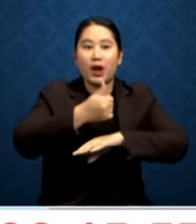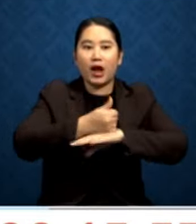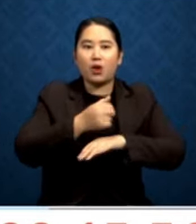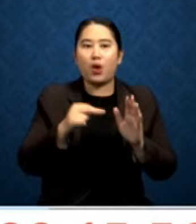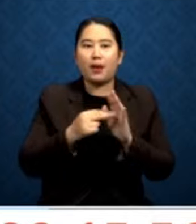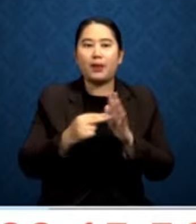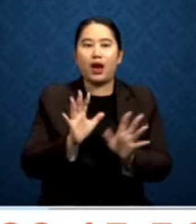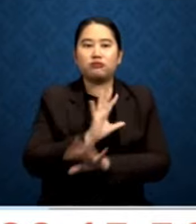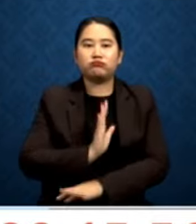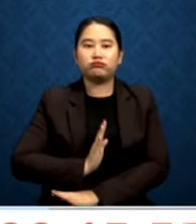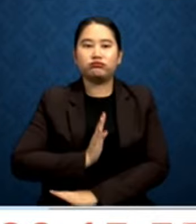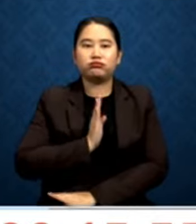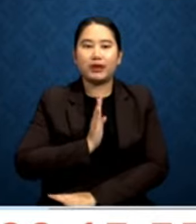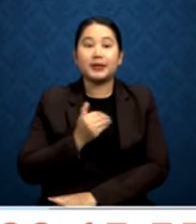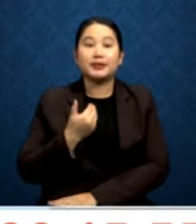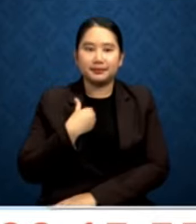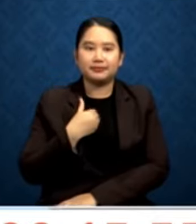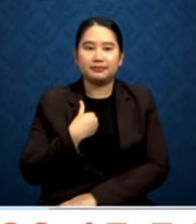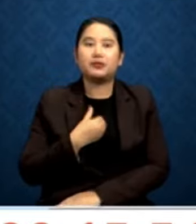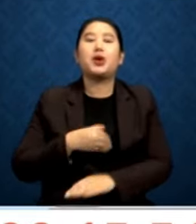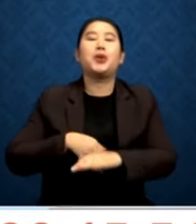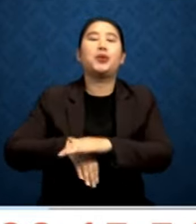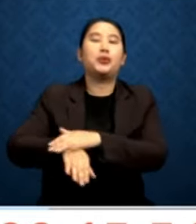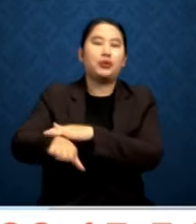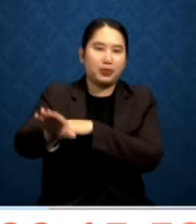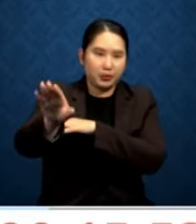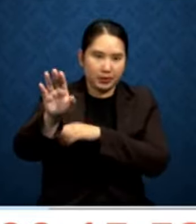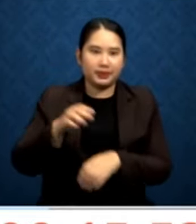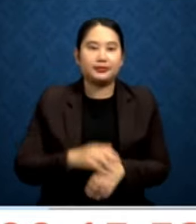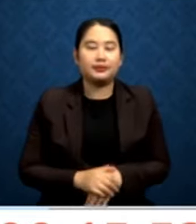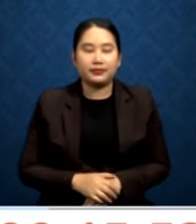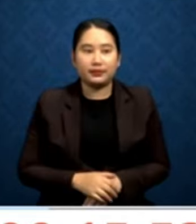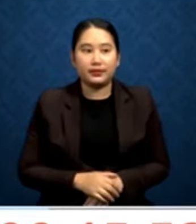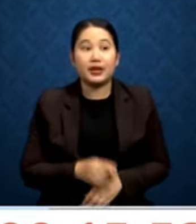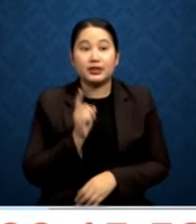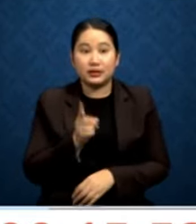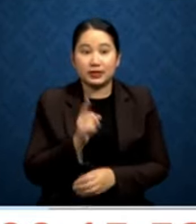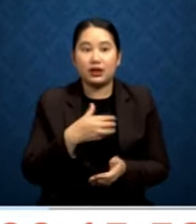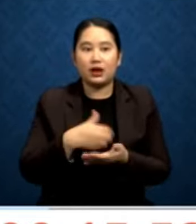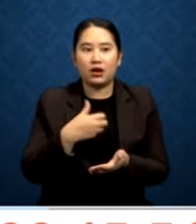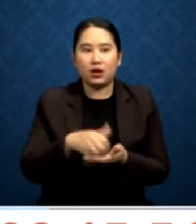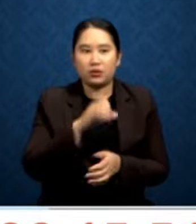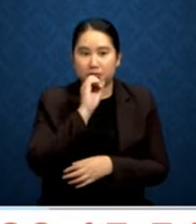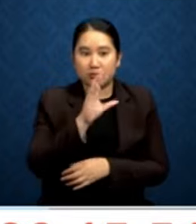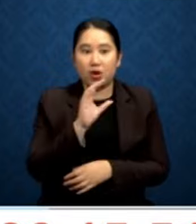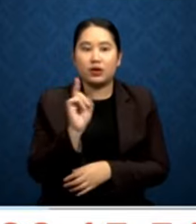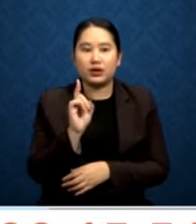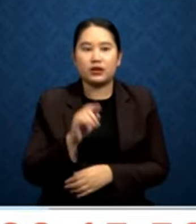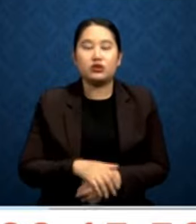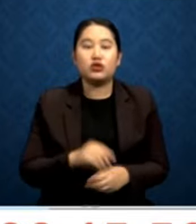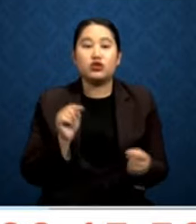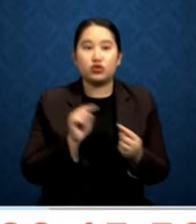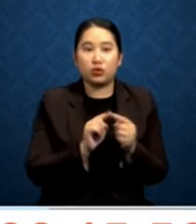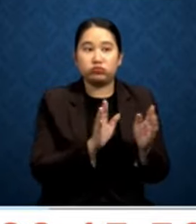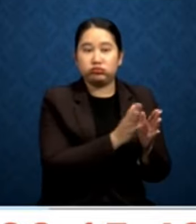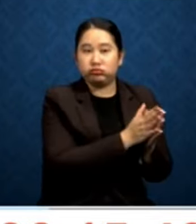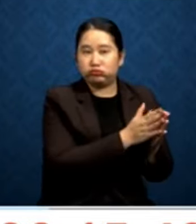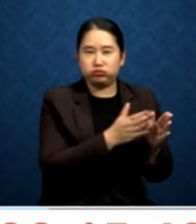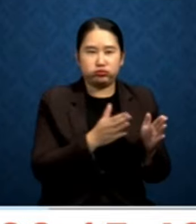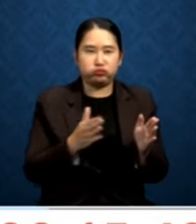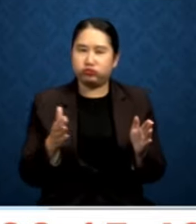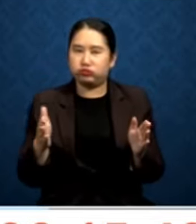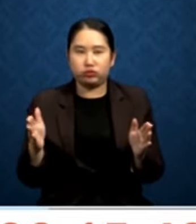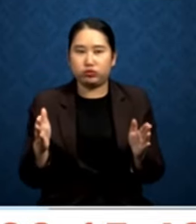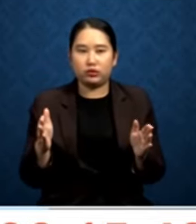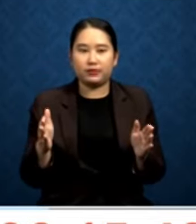มีสีนะครับ ก็ได้หนีออกไปธันซึ่จงๆแล้ว แม้แต่ในคดีของแ้ชม้อยเช corp chiefisher